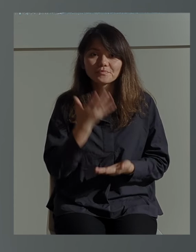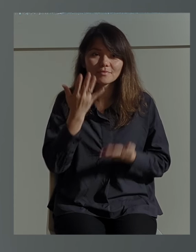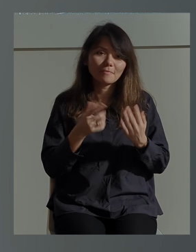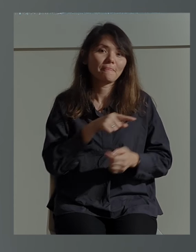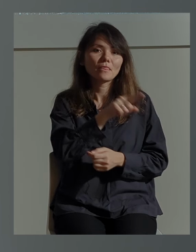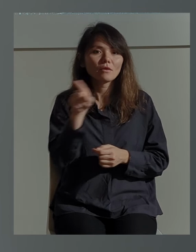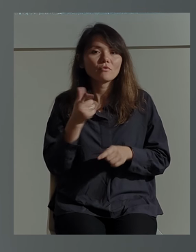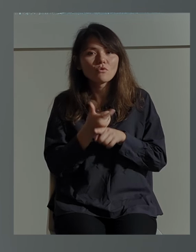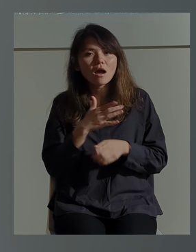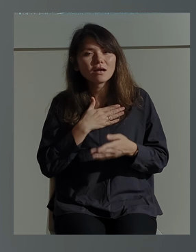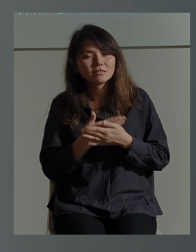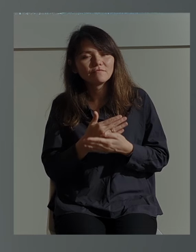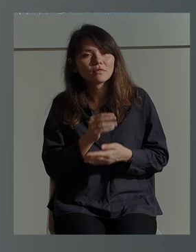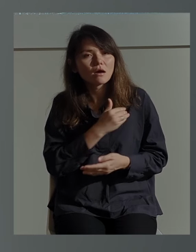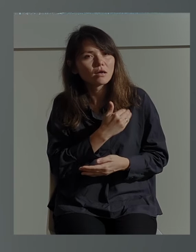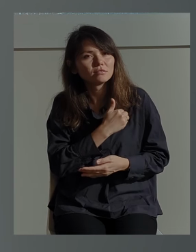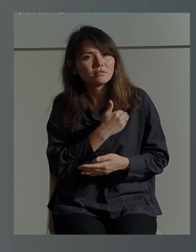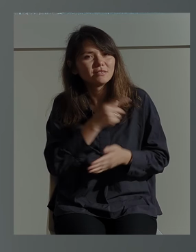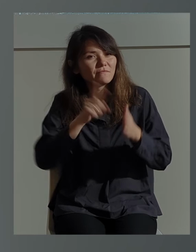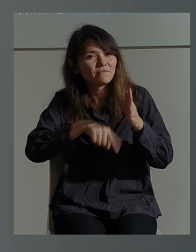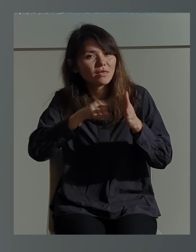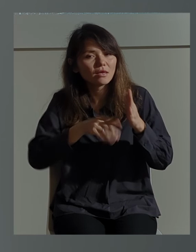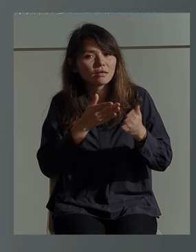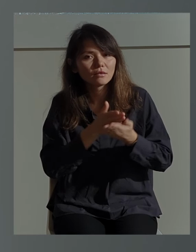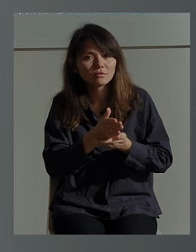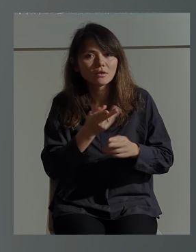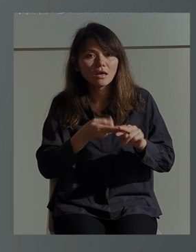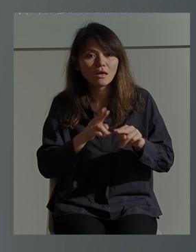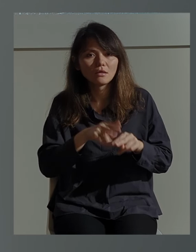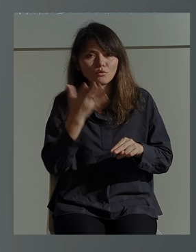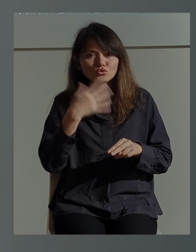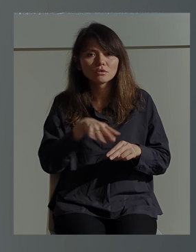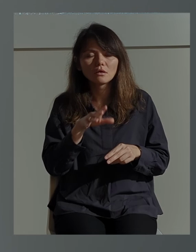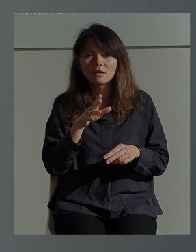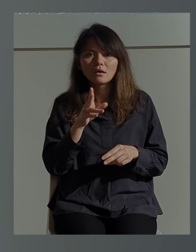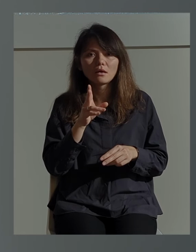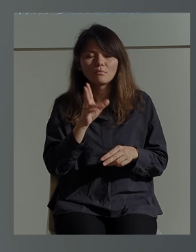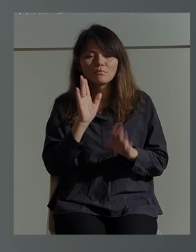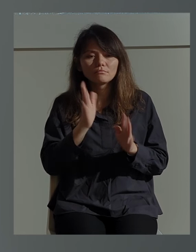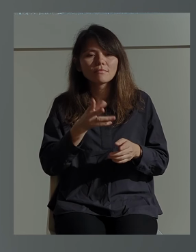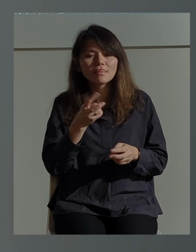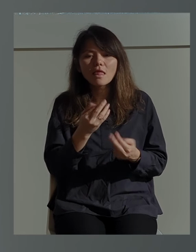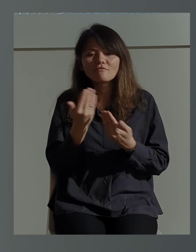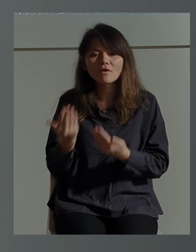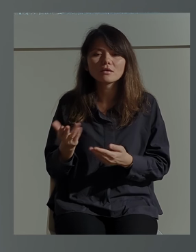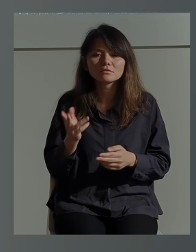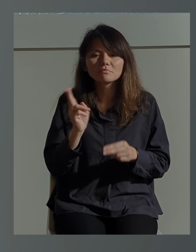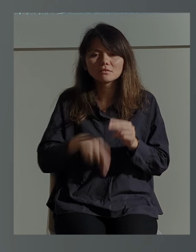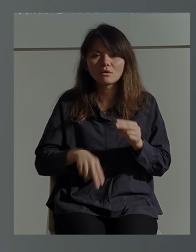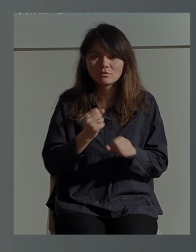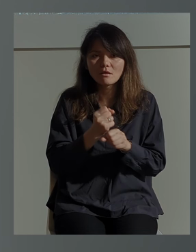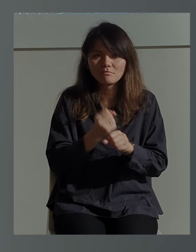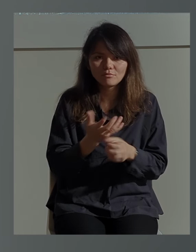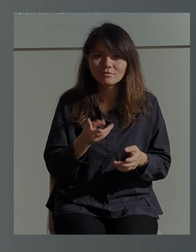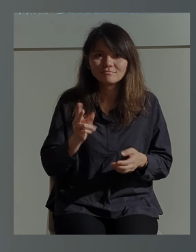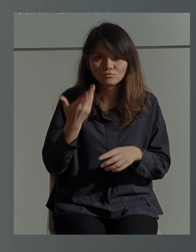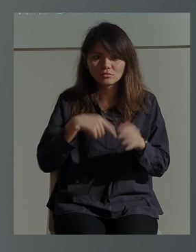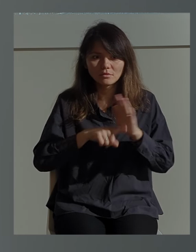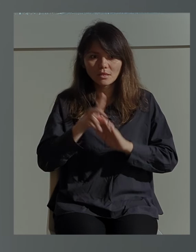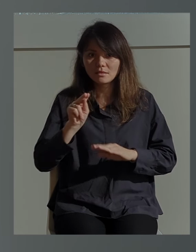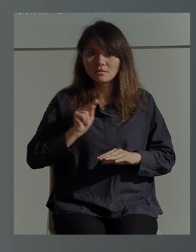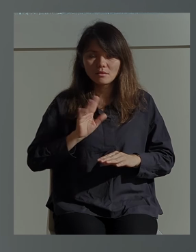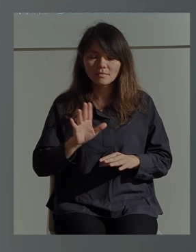активно этого хотите и слишком активно В это верите это перестаёт для вас работать перед лицом трибунала невиновных